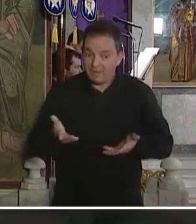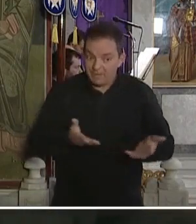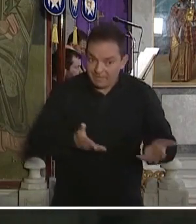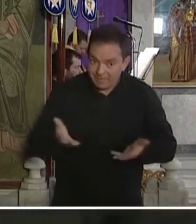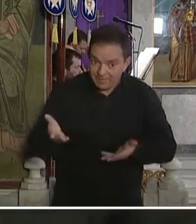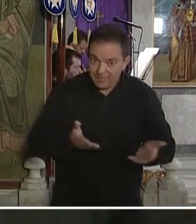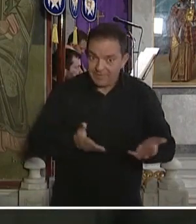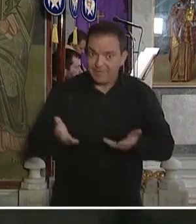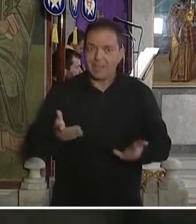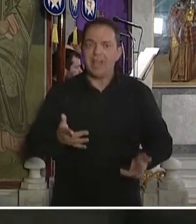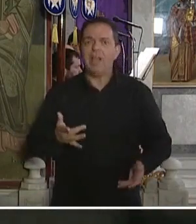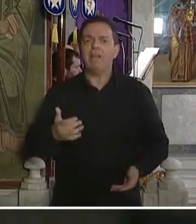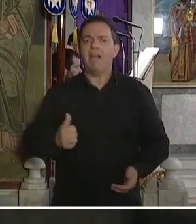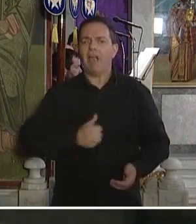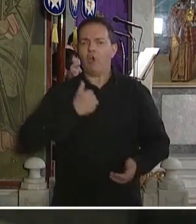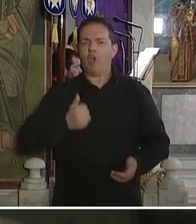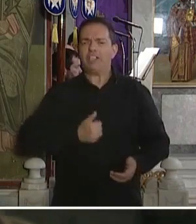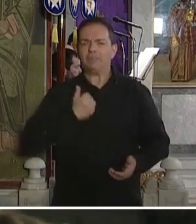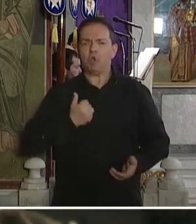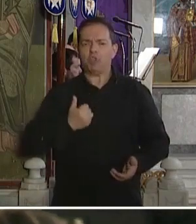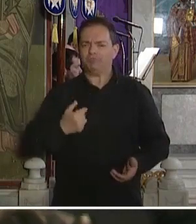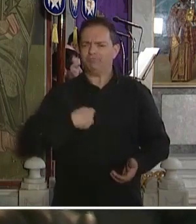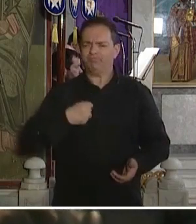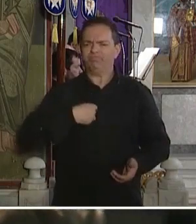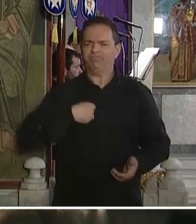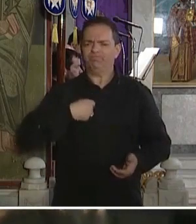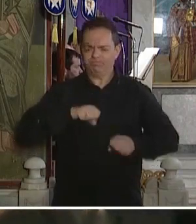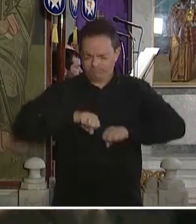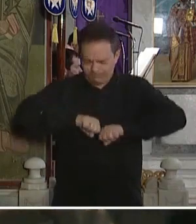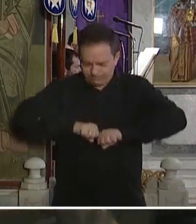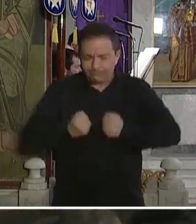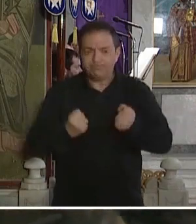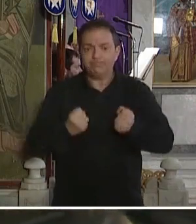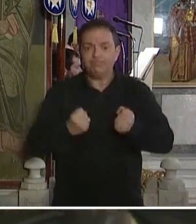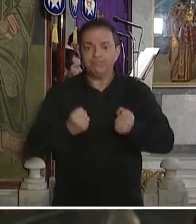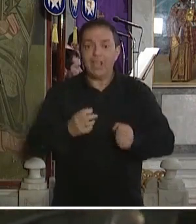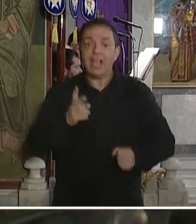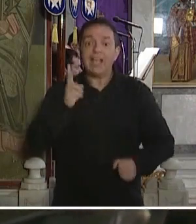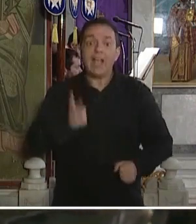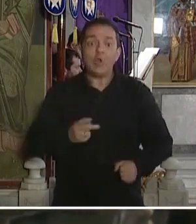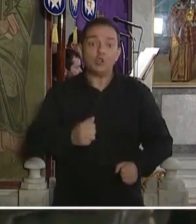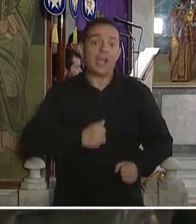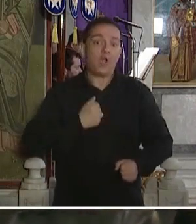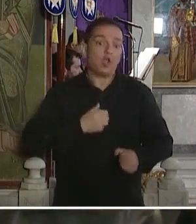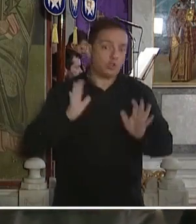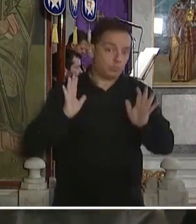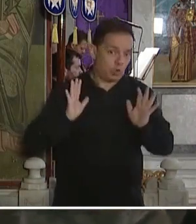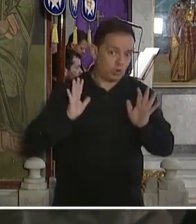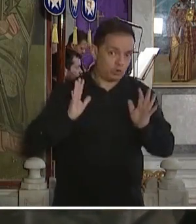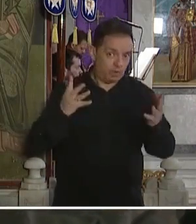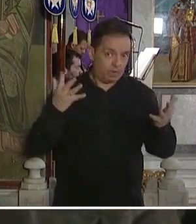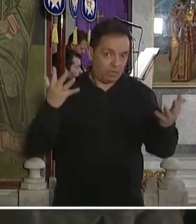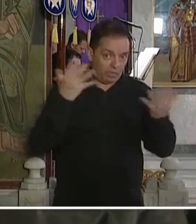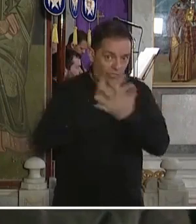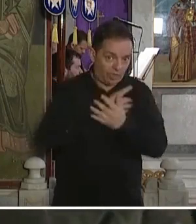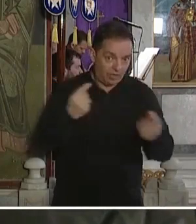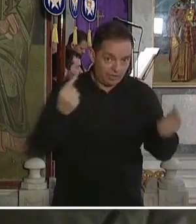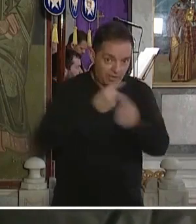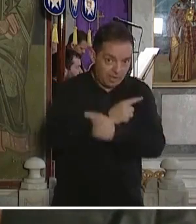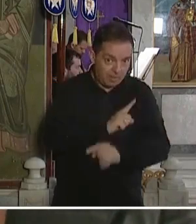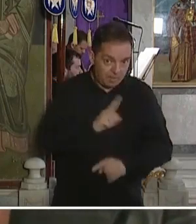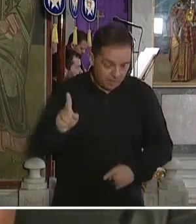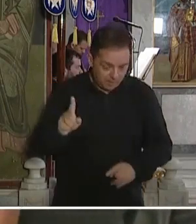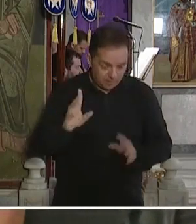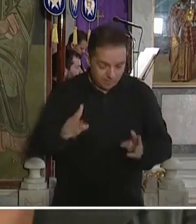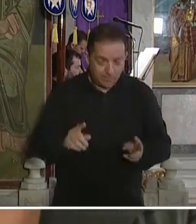να σπάσει τον εγωισμό του. Το δεύτερο, τον κακό εγωισμό, μη με παρεξηγήσετε. Το